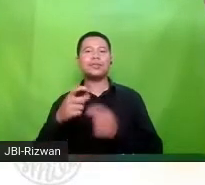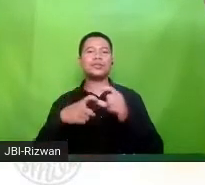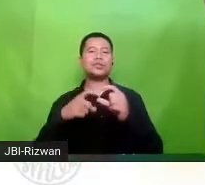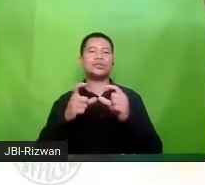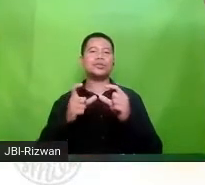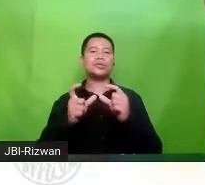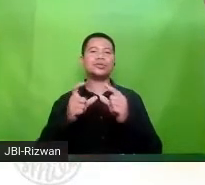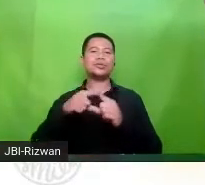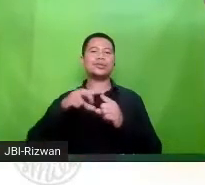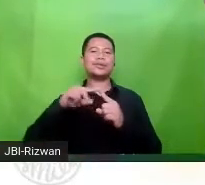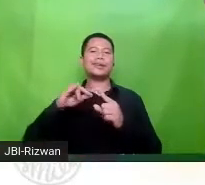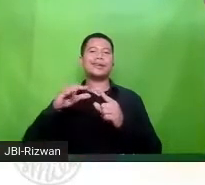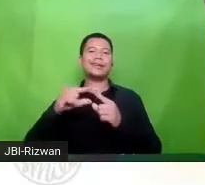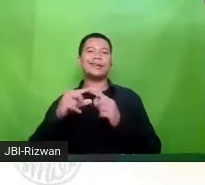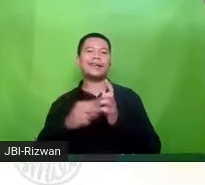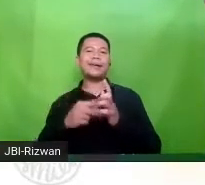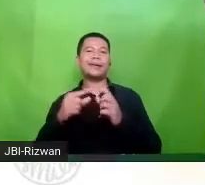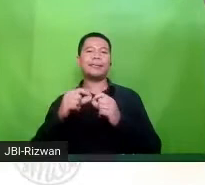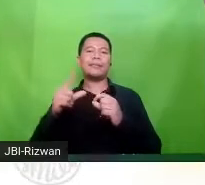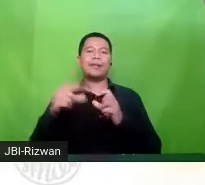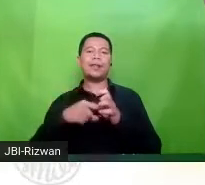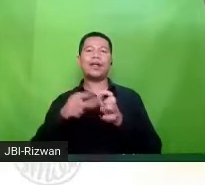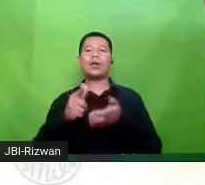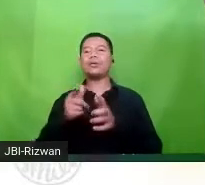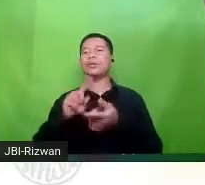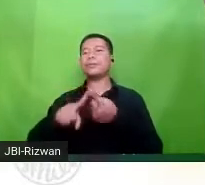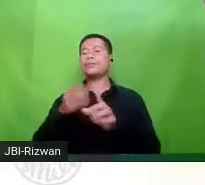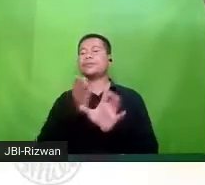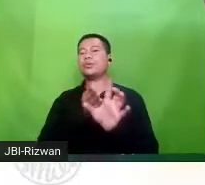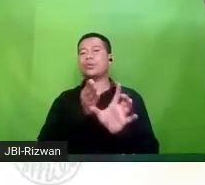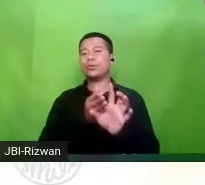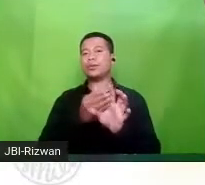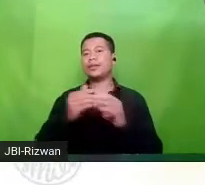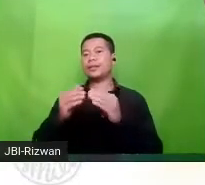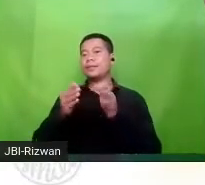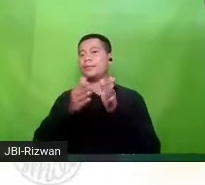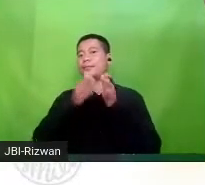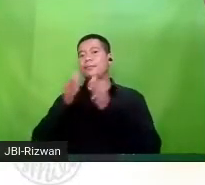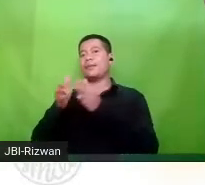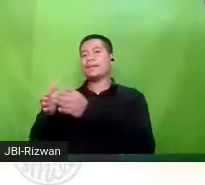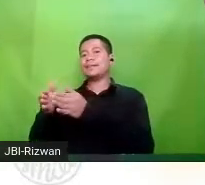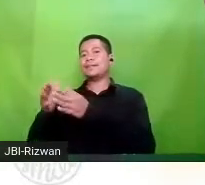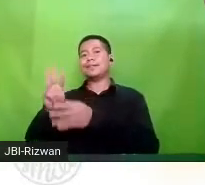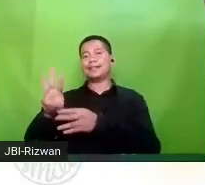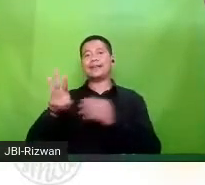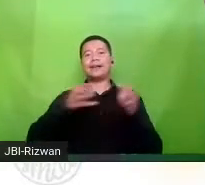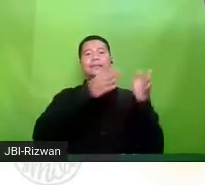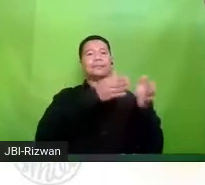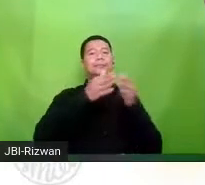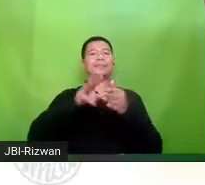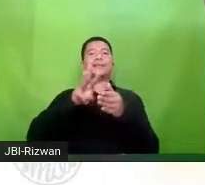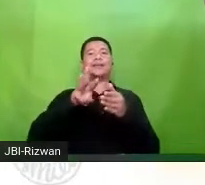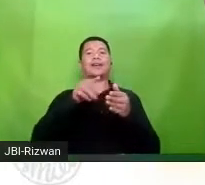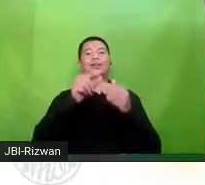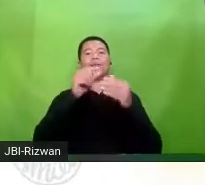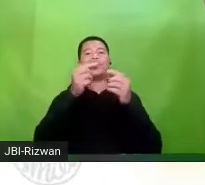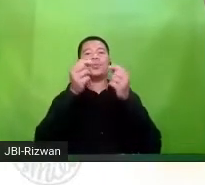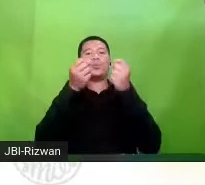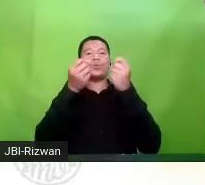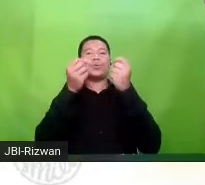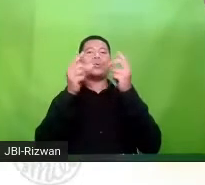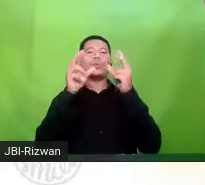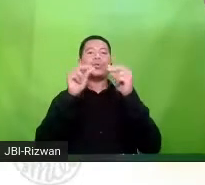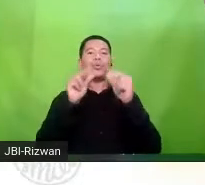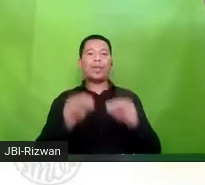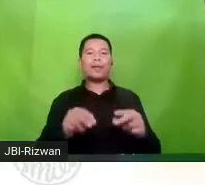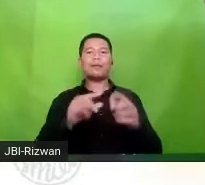kalau teman-teman psikologi biasanya di baris ketiga itu menyebutkan urutan mulai dari borderline